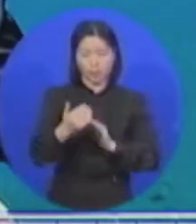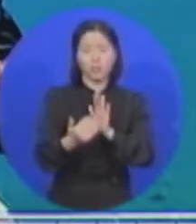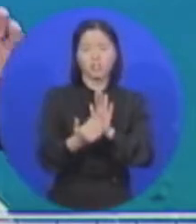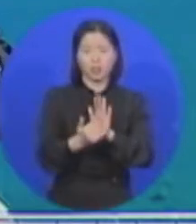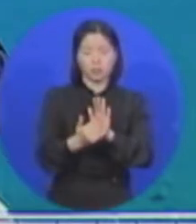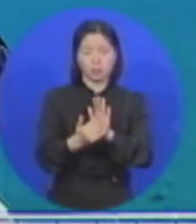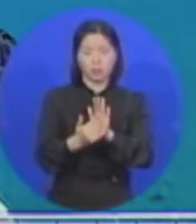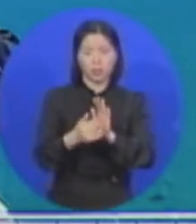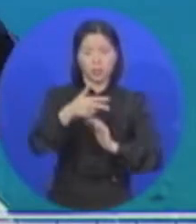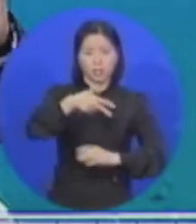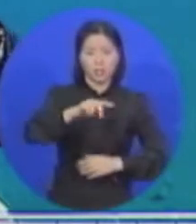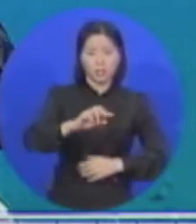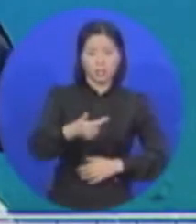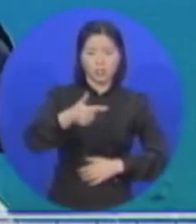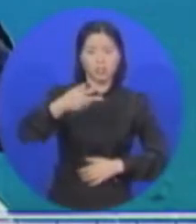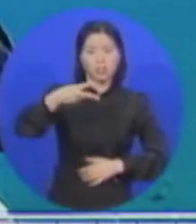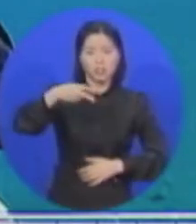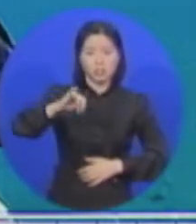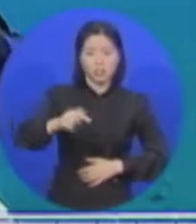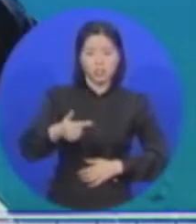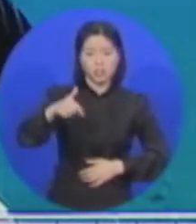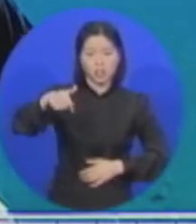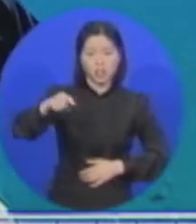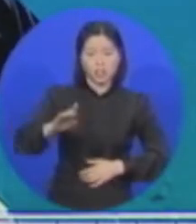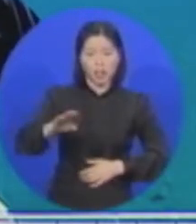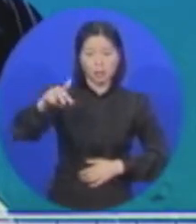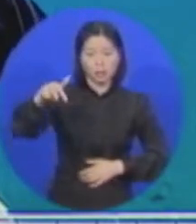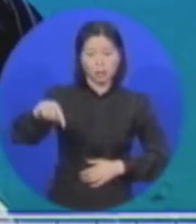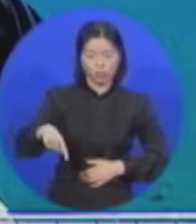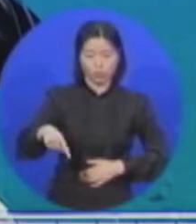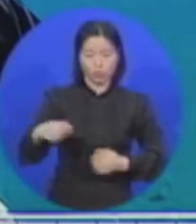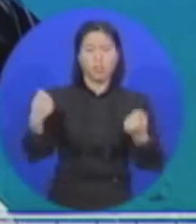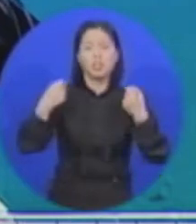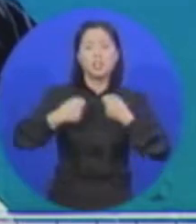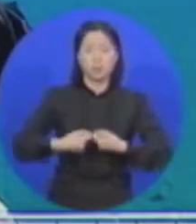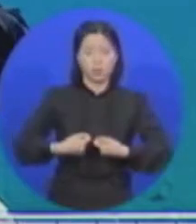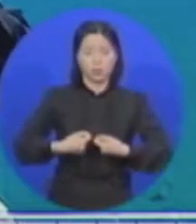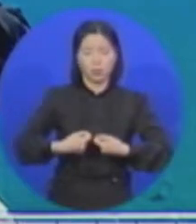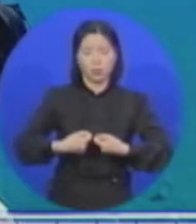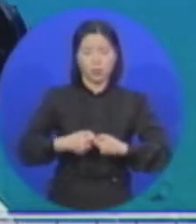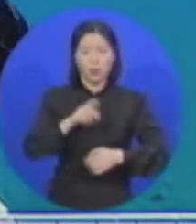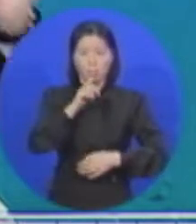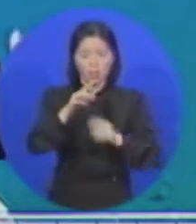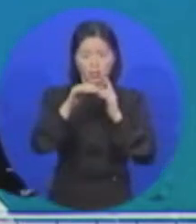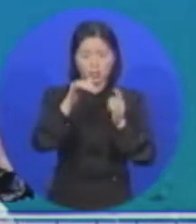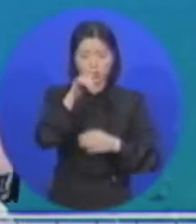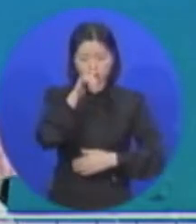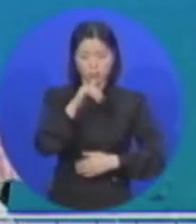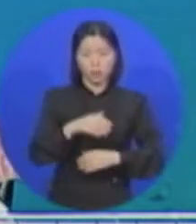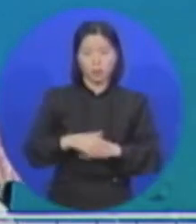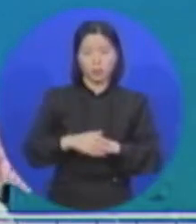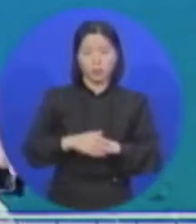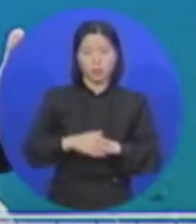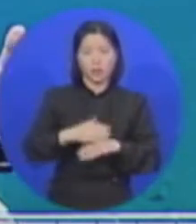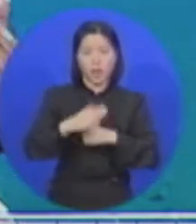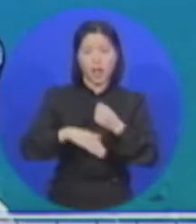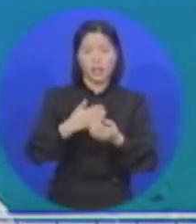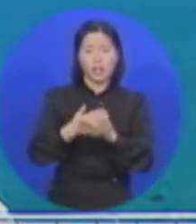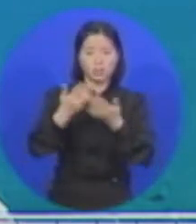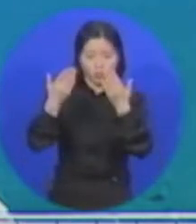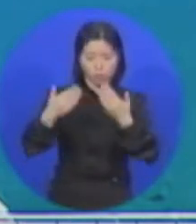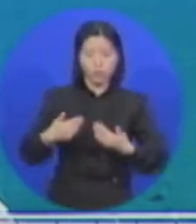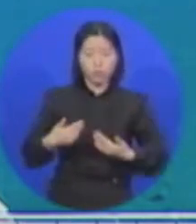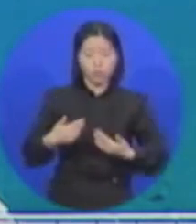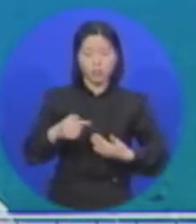하나님의 전신갑주를 입으라 고 하셨잖아요 여러분의 예 하나님의 전신갑주를 하나님이 주셨어요 그러니 그것을